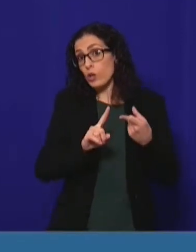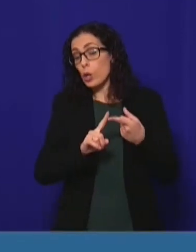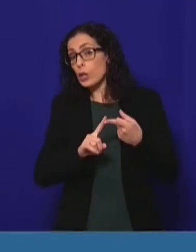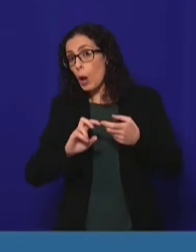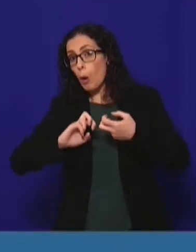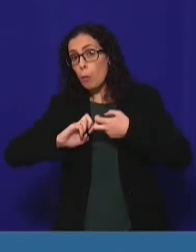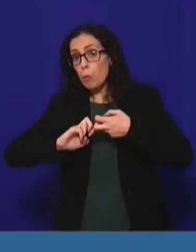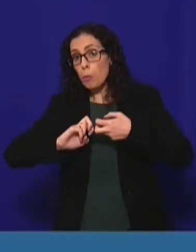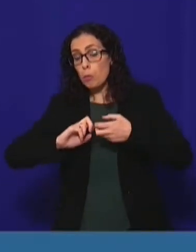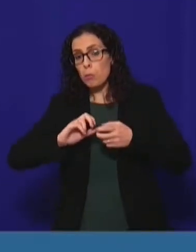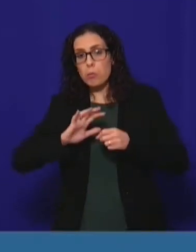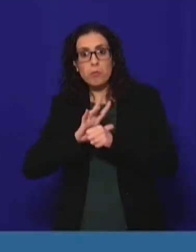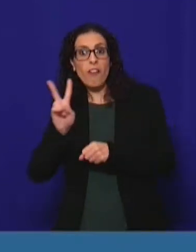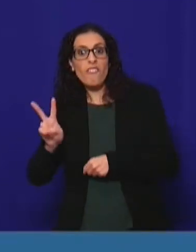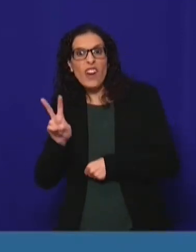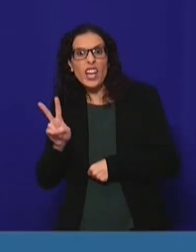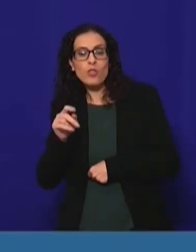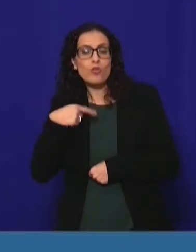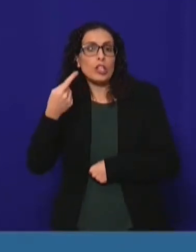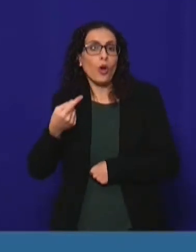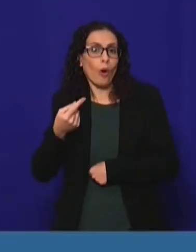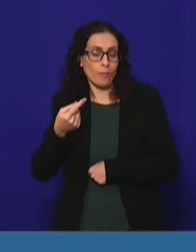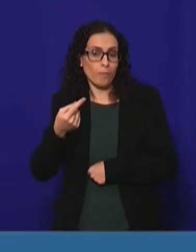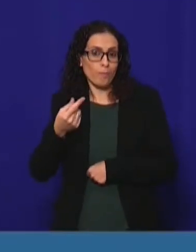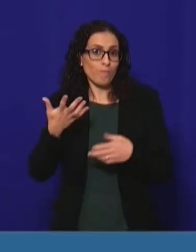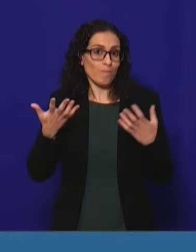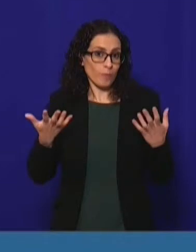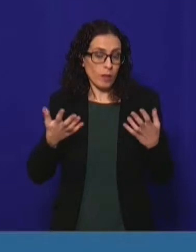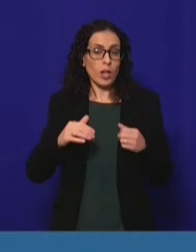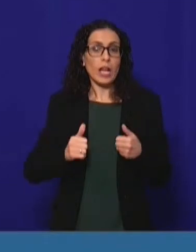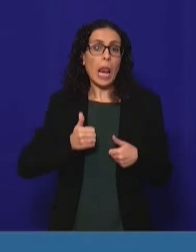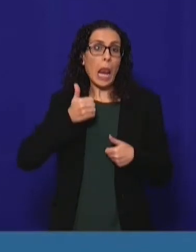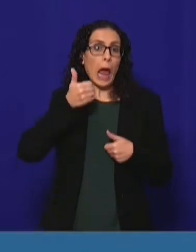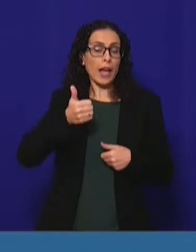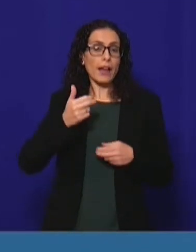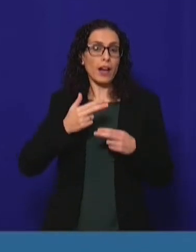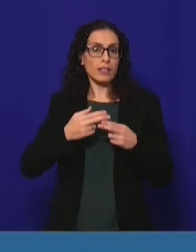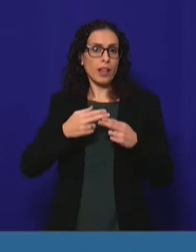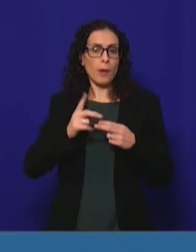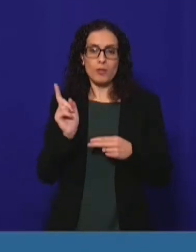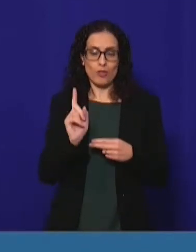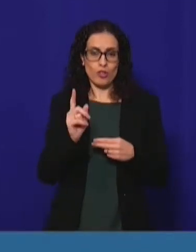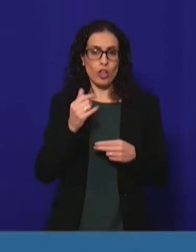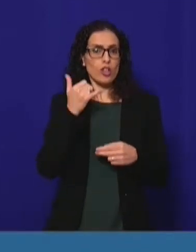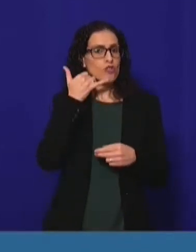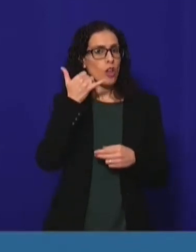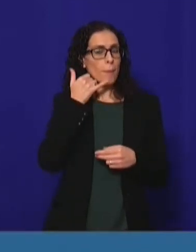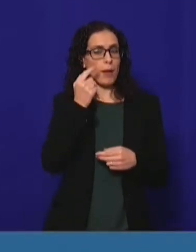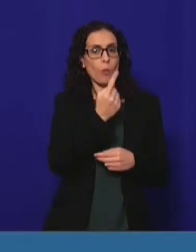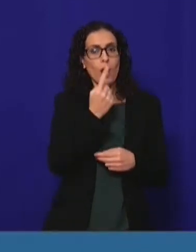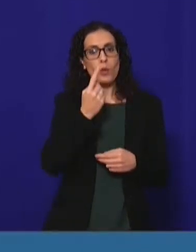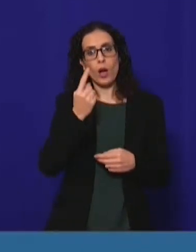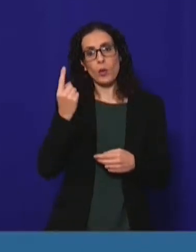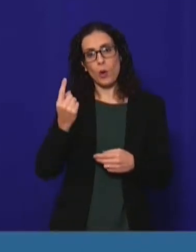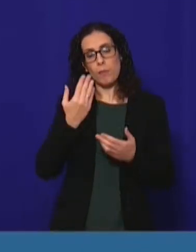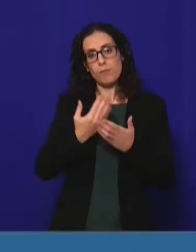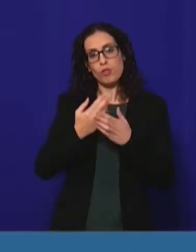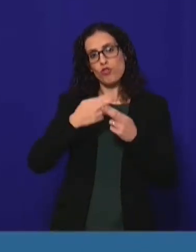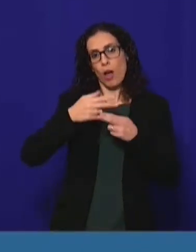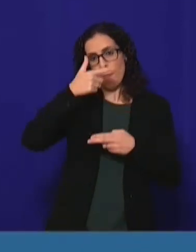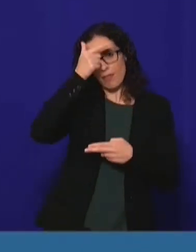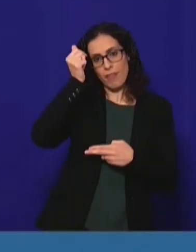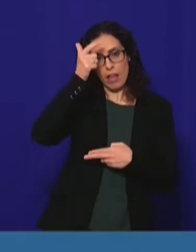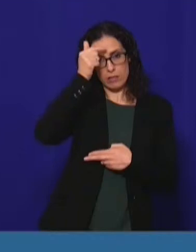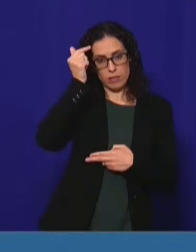respiratorju ieħor. U allura l-aħjar mod li inti tkun taf huwa li ċempel il-111 u tkun tista' tagħmel it-test u aħna